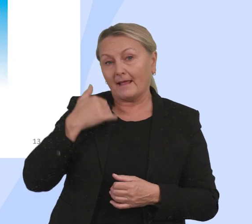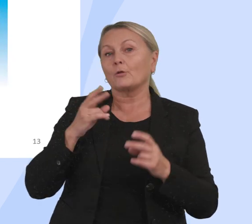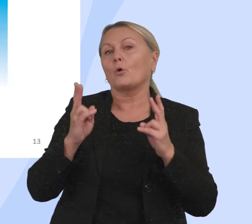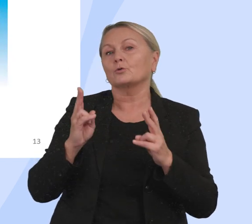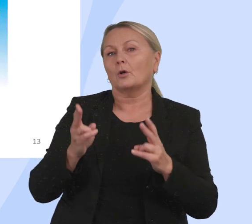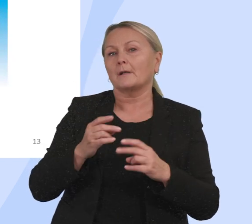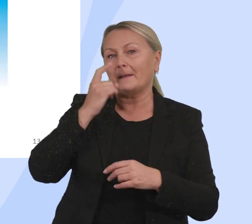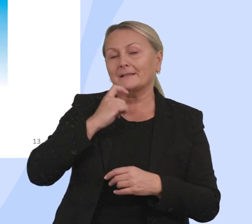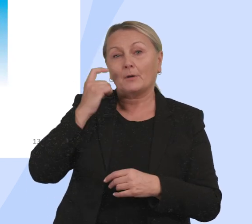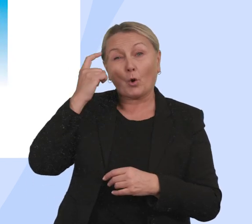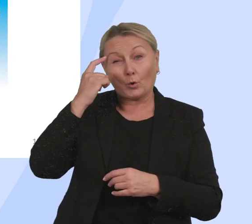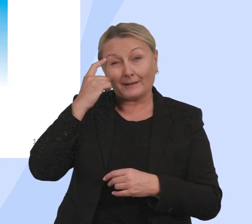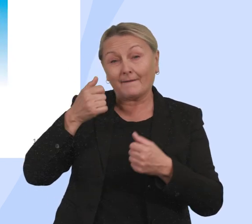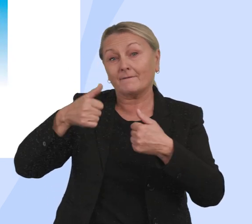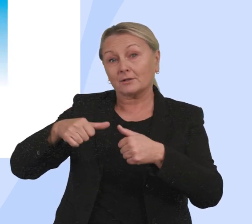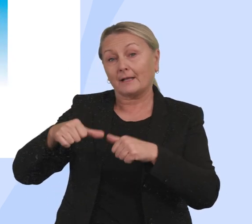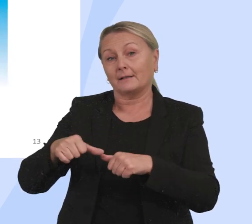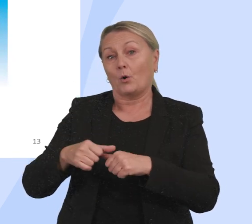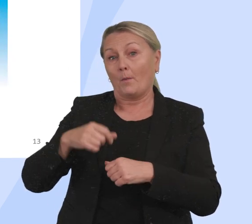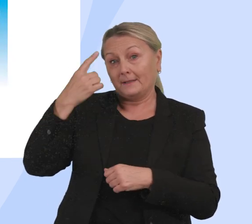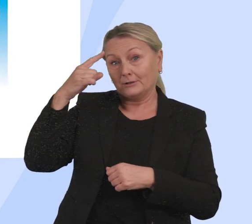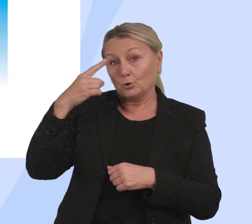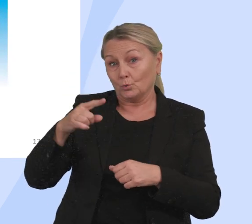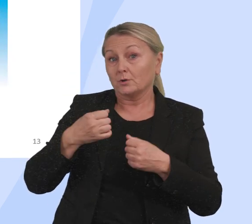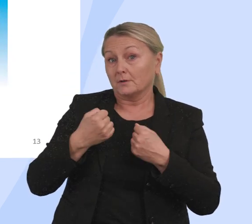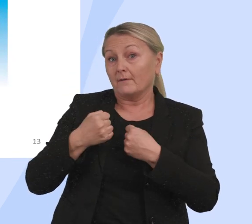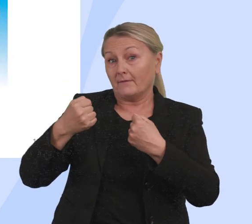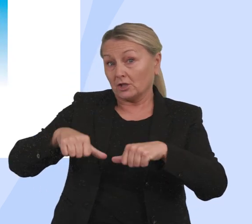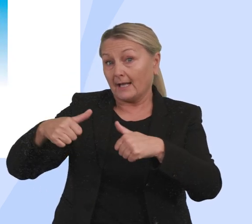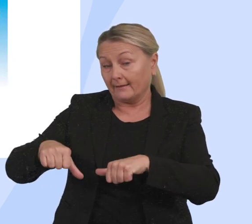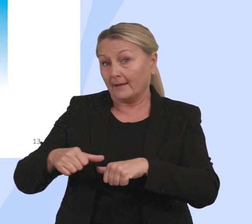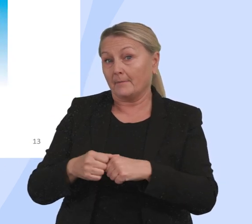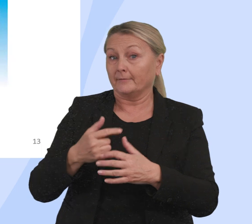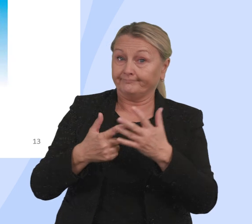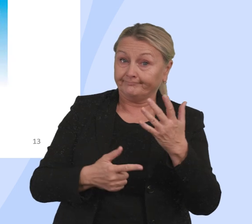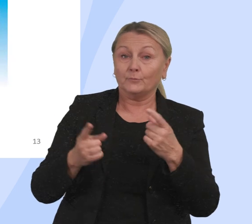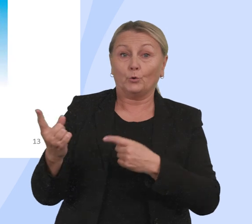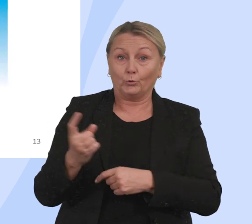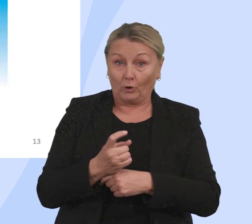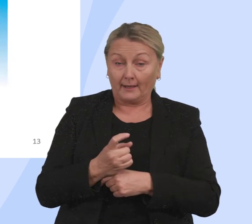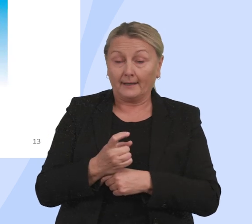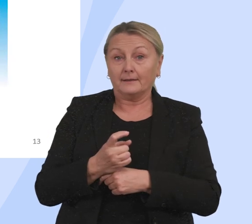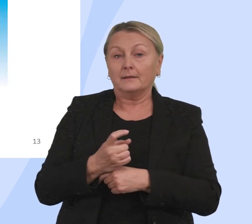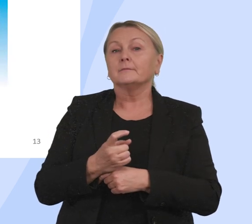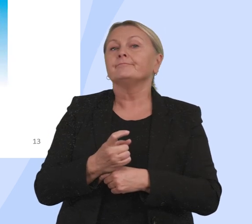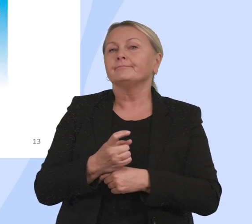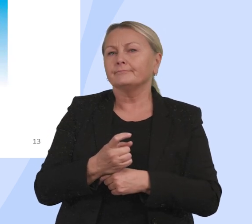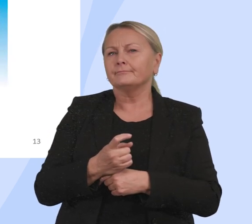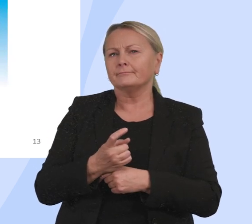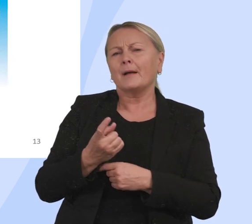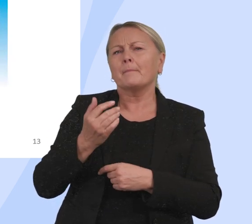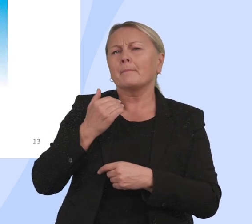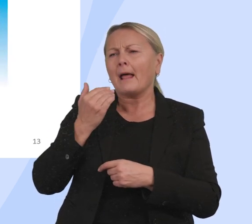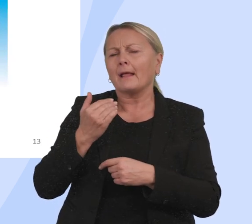vanskeligheder, koncentrationsvanskeligheder, med forskellige udfordringer, de er tilbøjelige til at